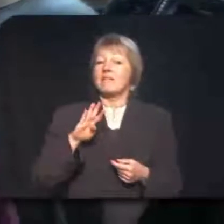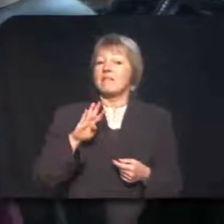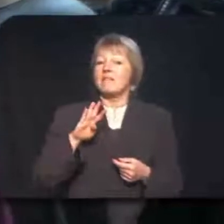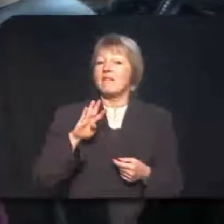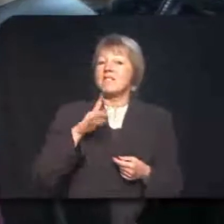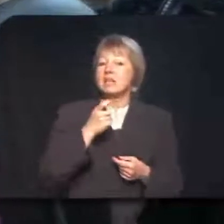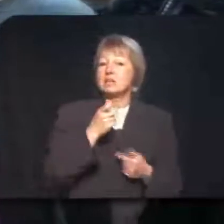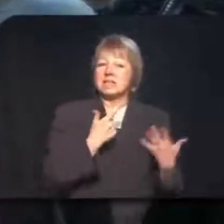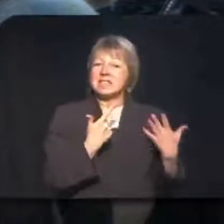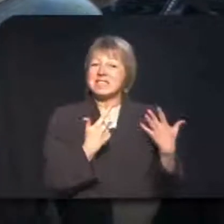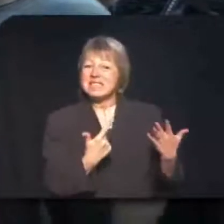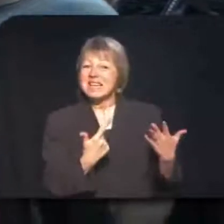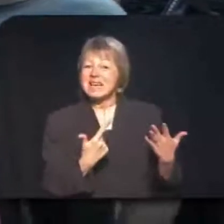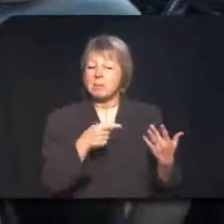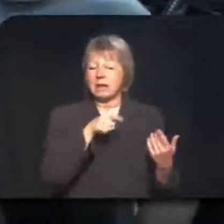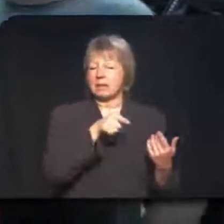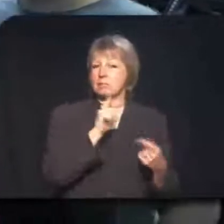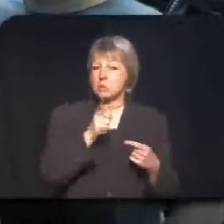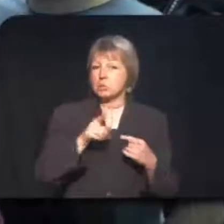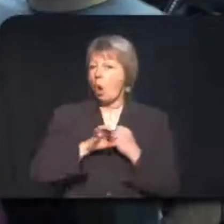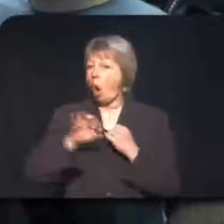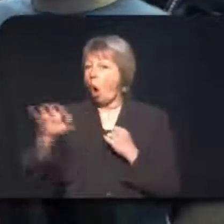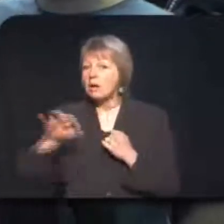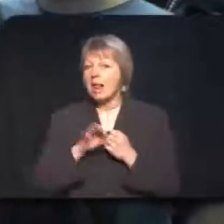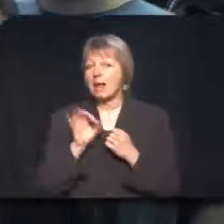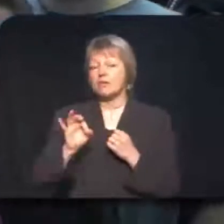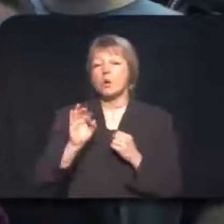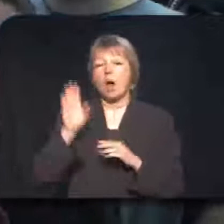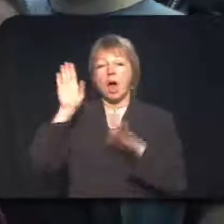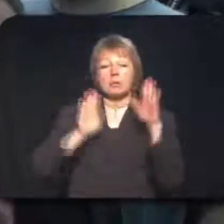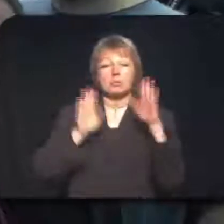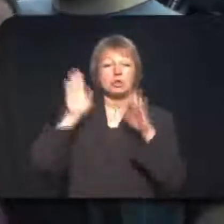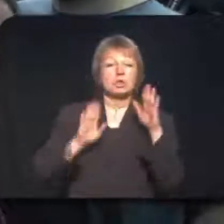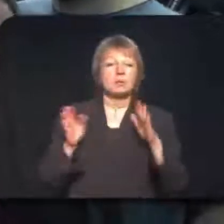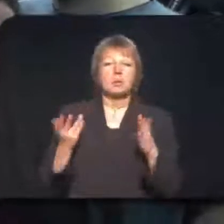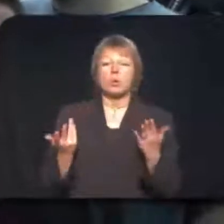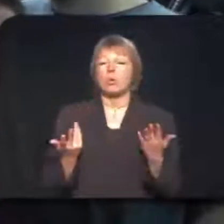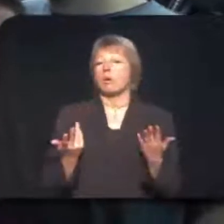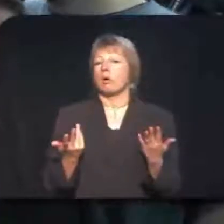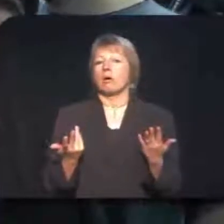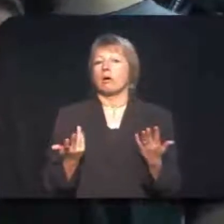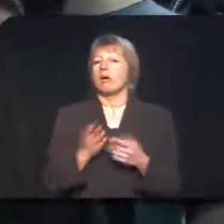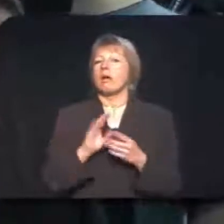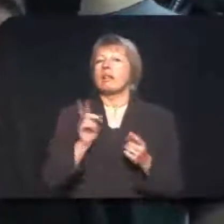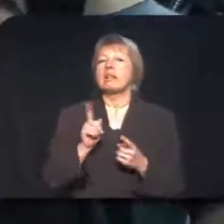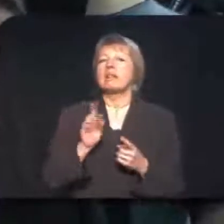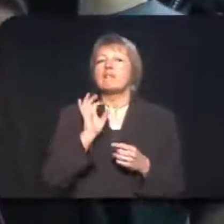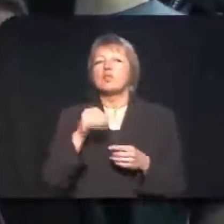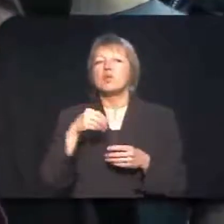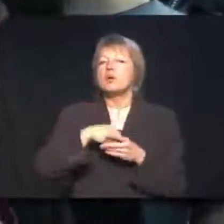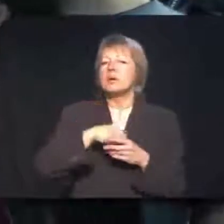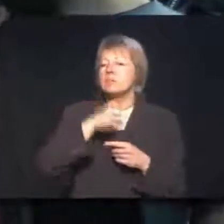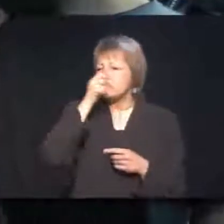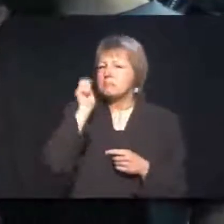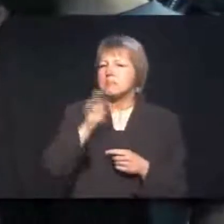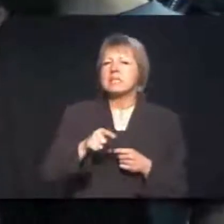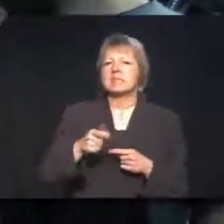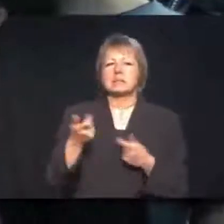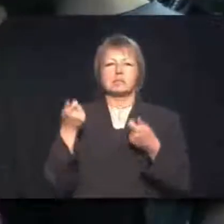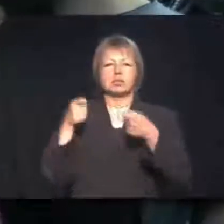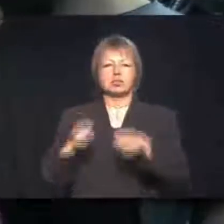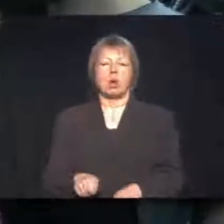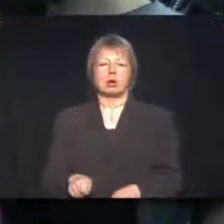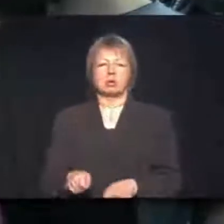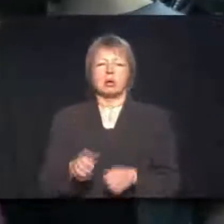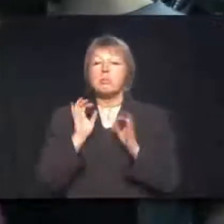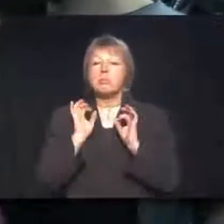um abzustimmen und um nicht irgendein Mist zu beschließen ja also wenn wir irgendein Mist